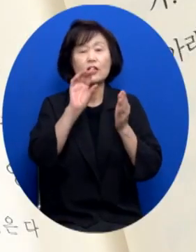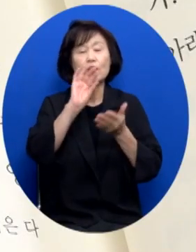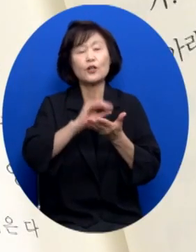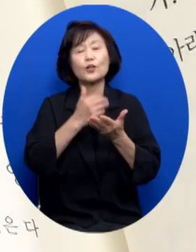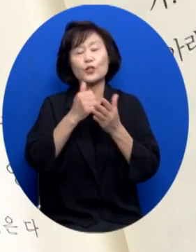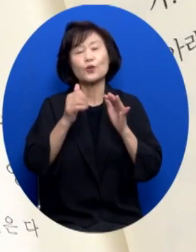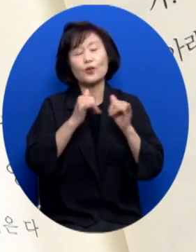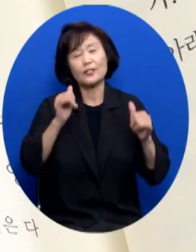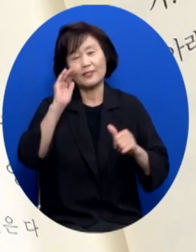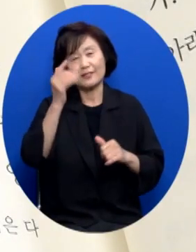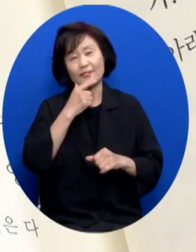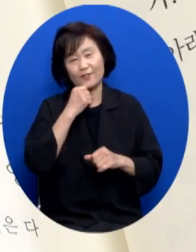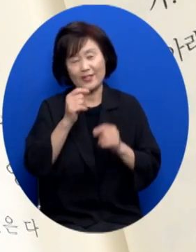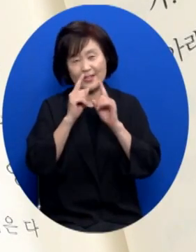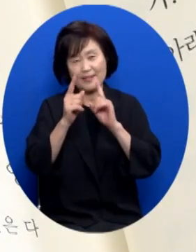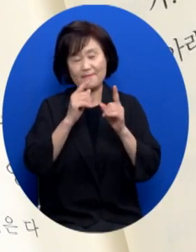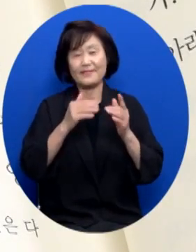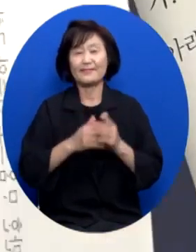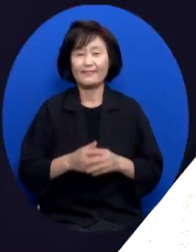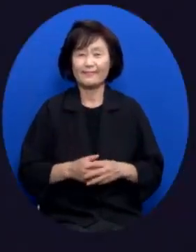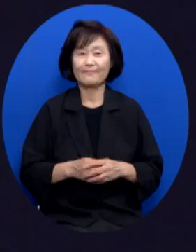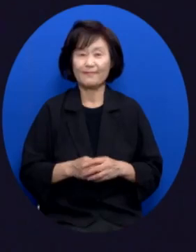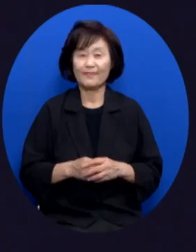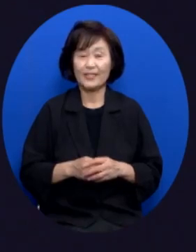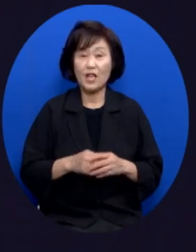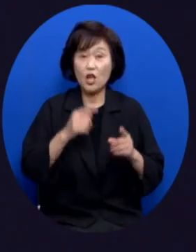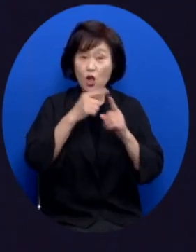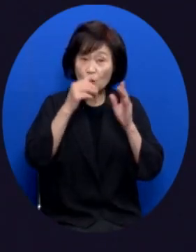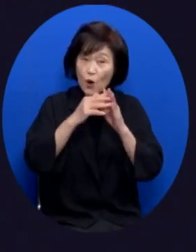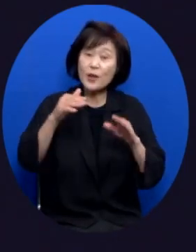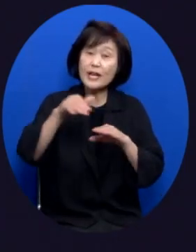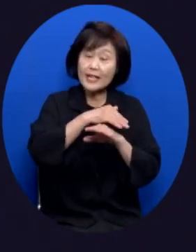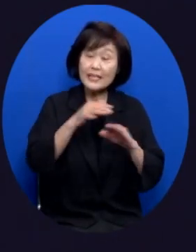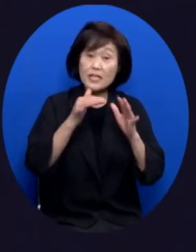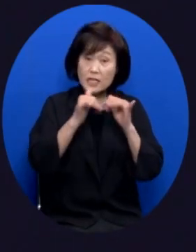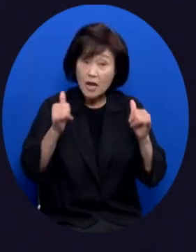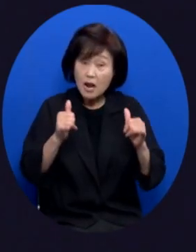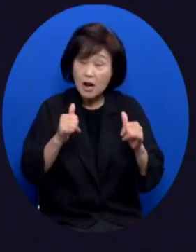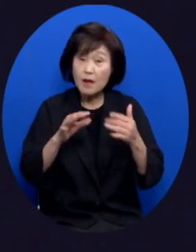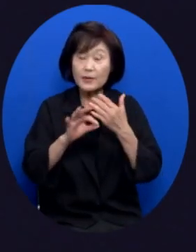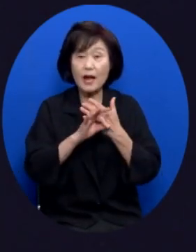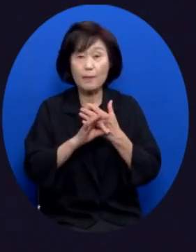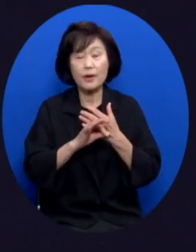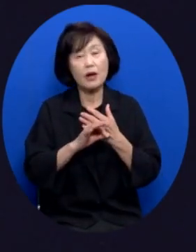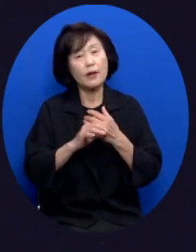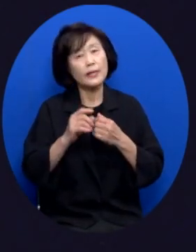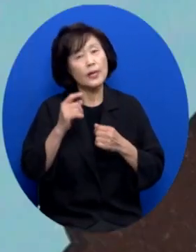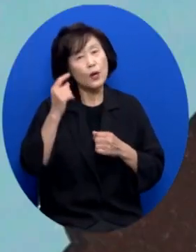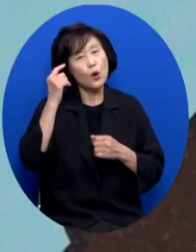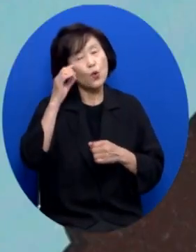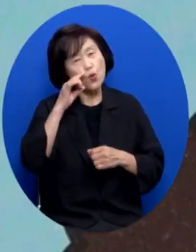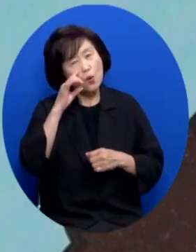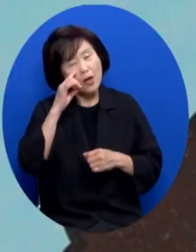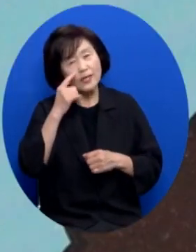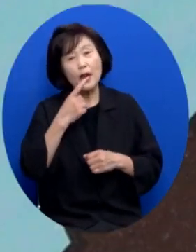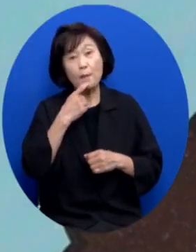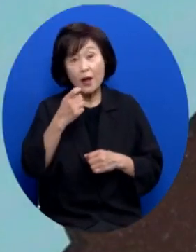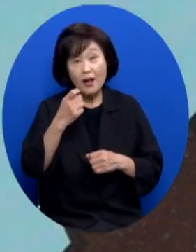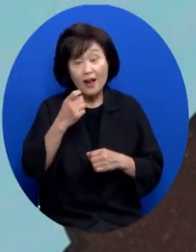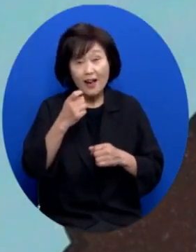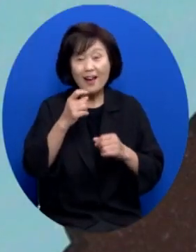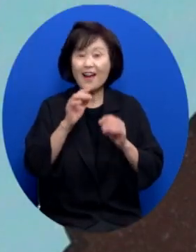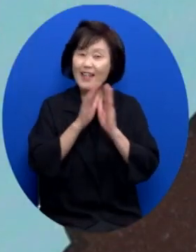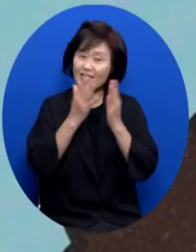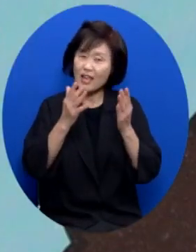그리스도인이 되길 바란다고 전합니다. 교회를 다니는 사람들이라면 해봤을 법한 질문, 세상과 교회에서